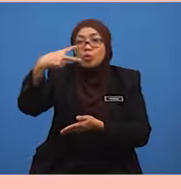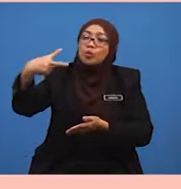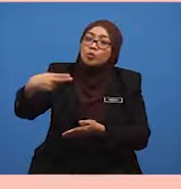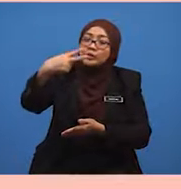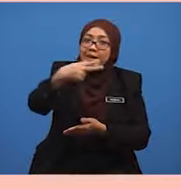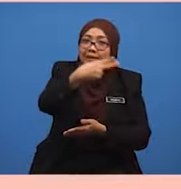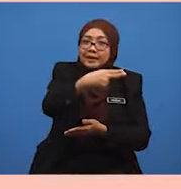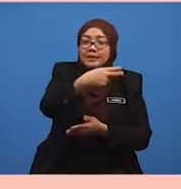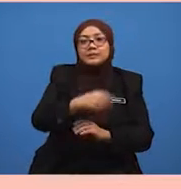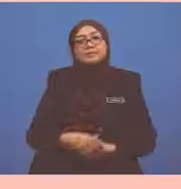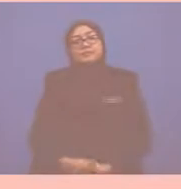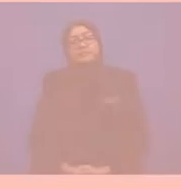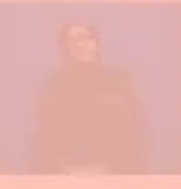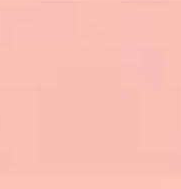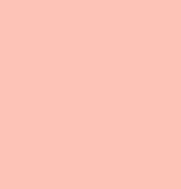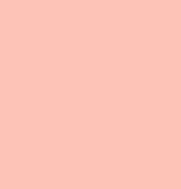kan?